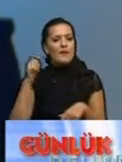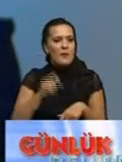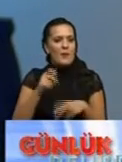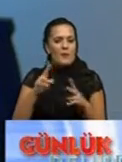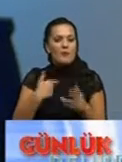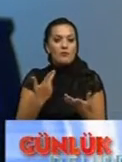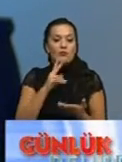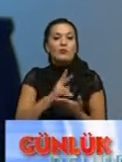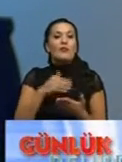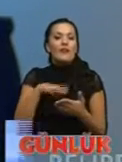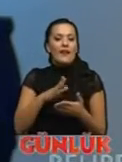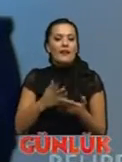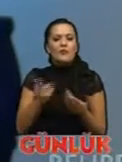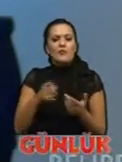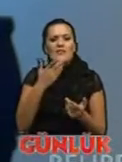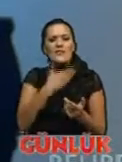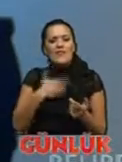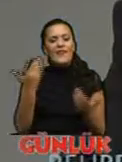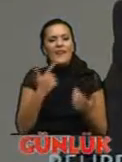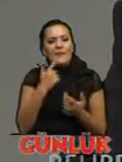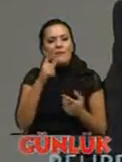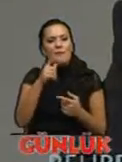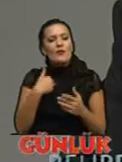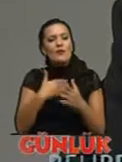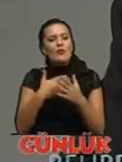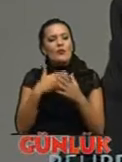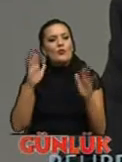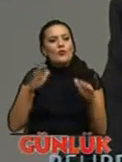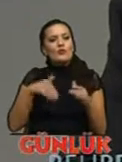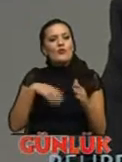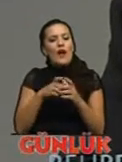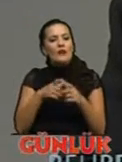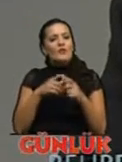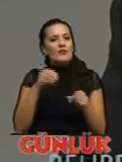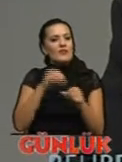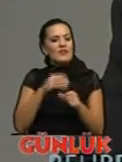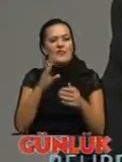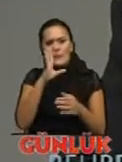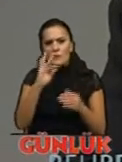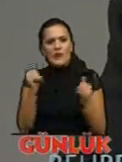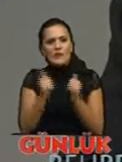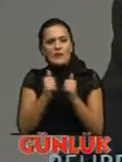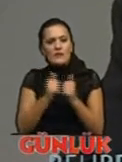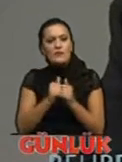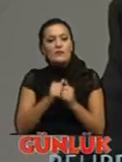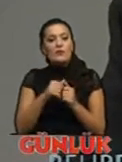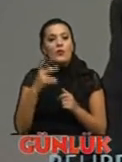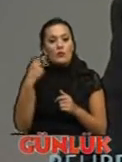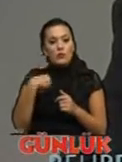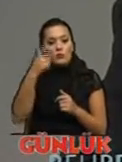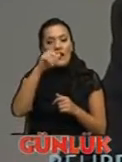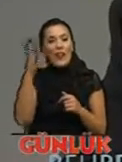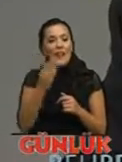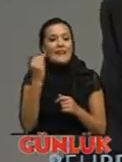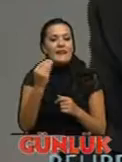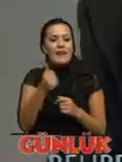değil zaten. Dalın. Peki bu Sevda diye bir kuş albümünde kimlerle çalıştınız? Türkiye'nin en iyi müzisyenleriyle çalıştım. İddialı bir şekilde, net